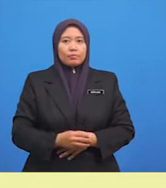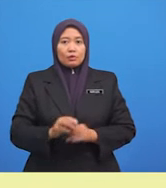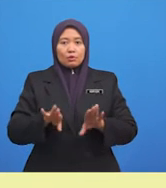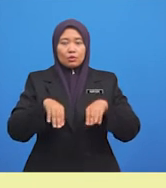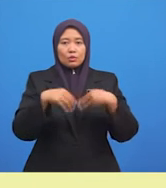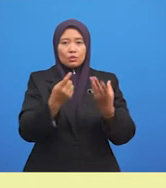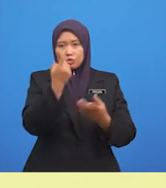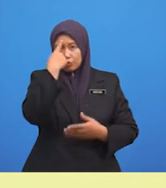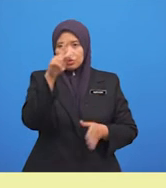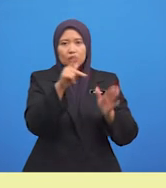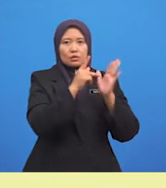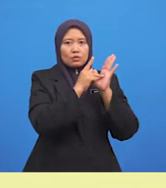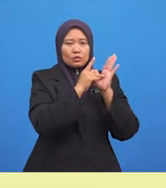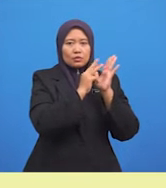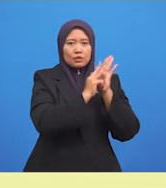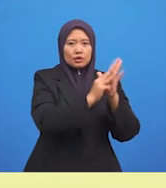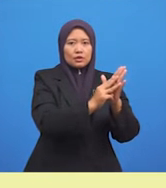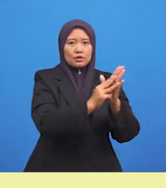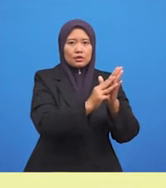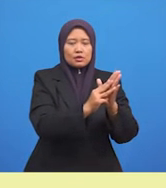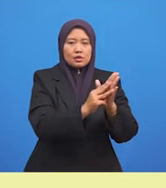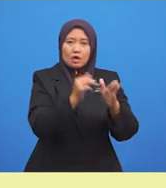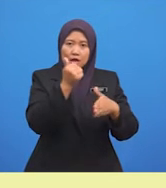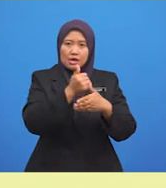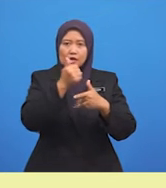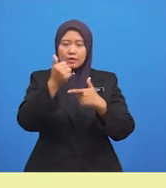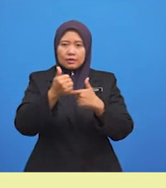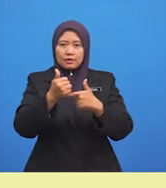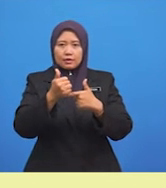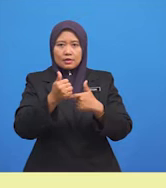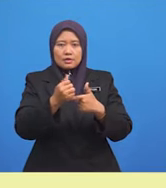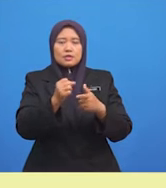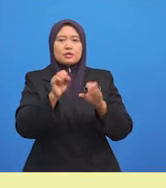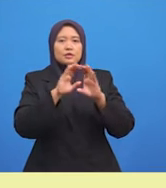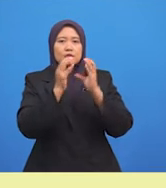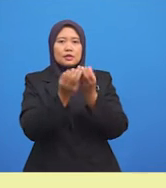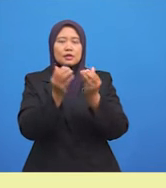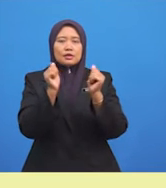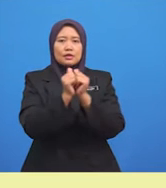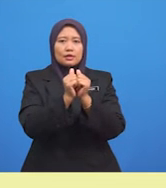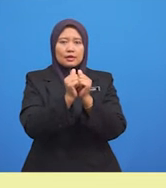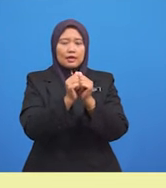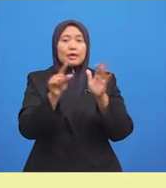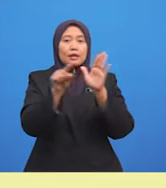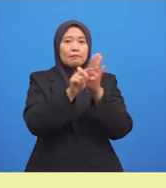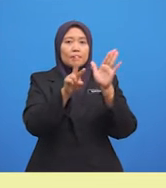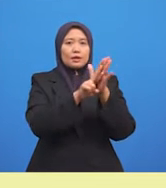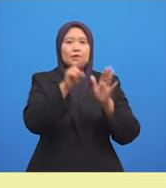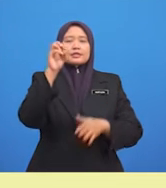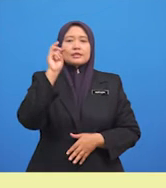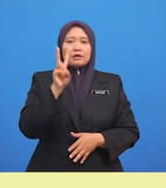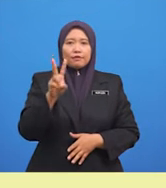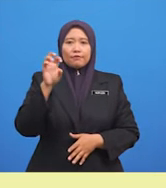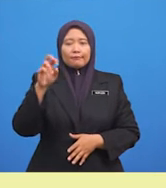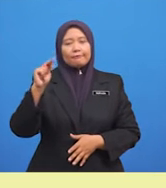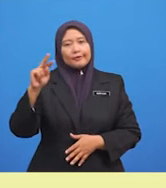Bagaimana untuk mewakilkan perkaitan antara set dengan gambar rajah Vans? Cikgu beri